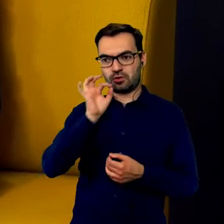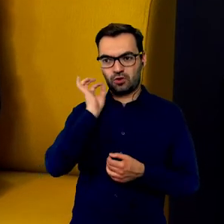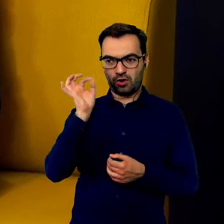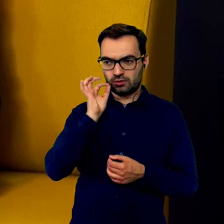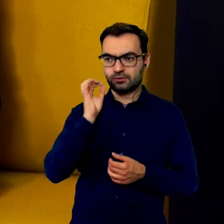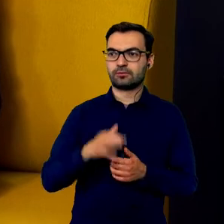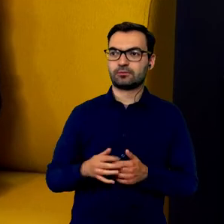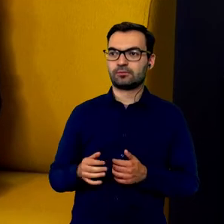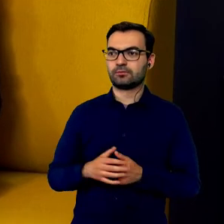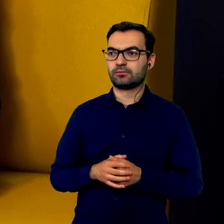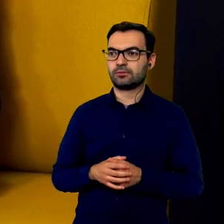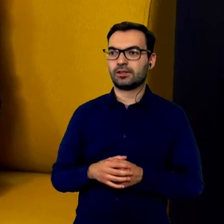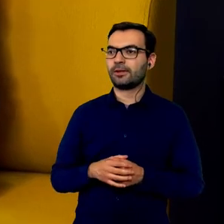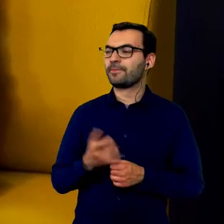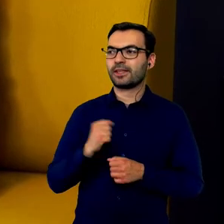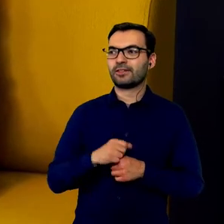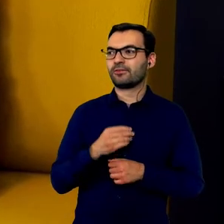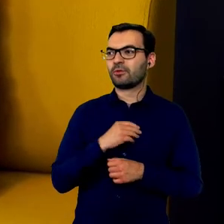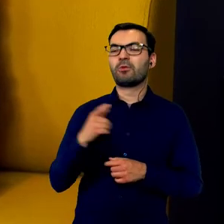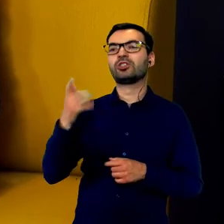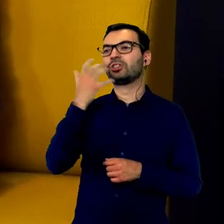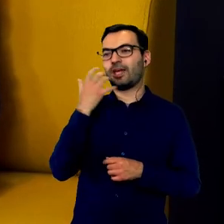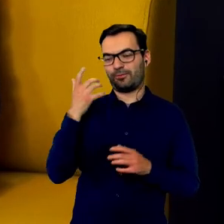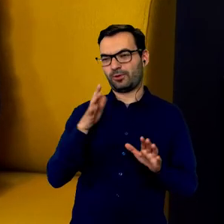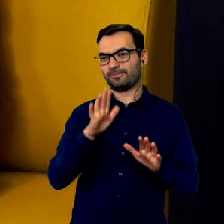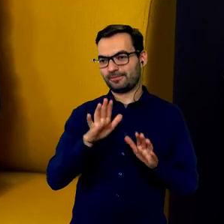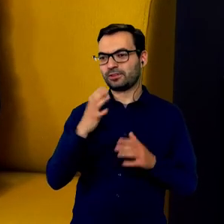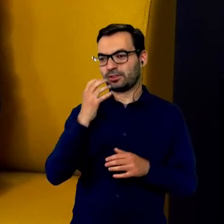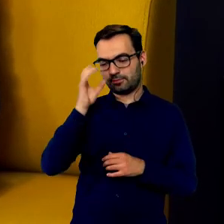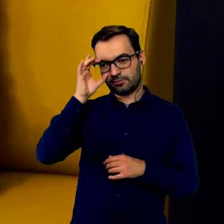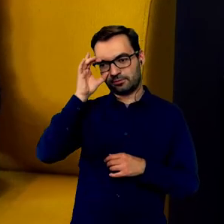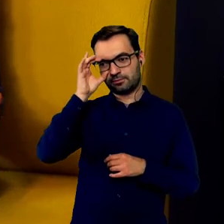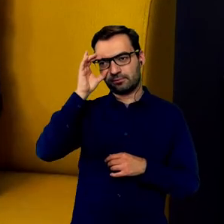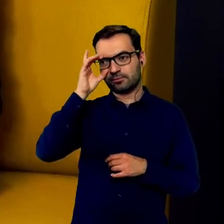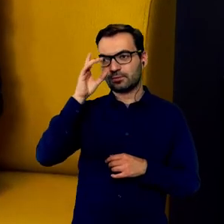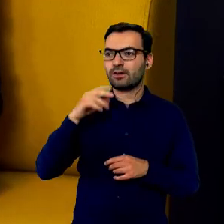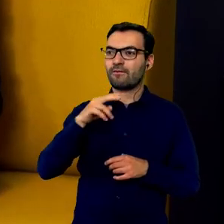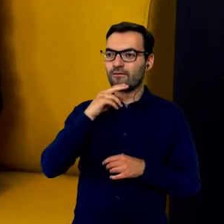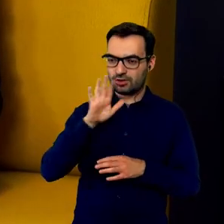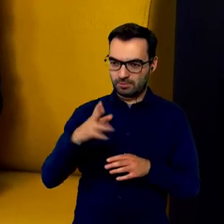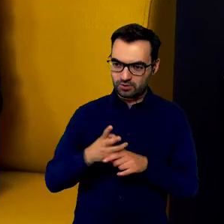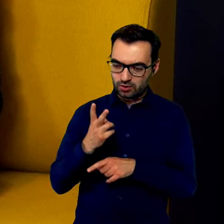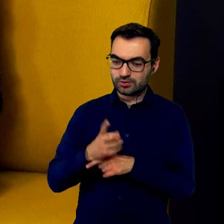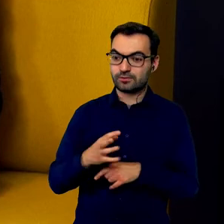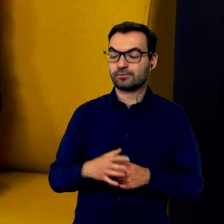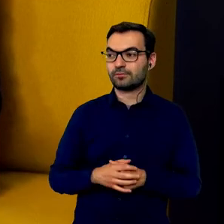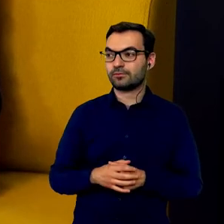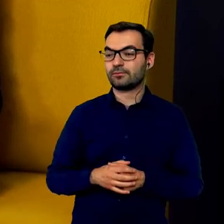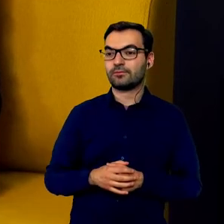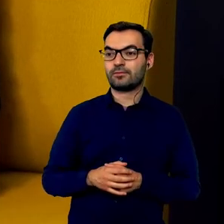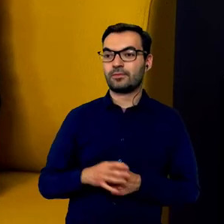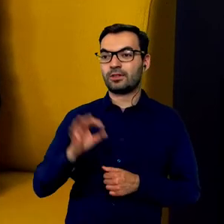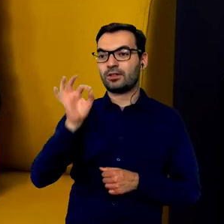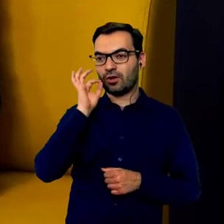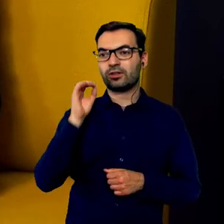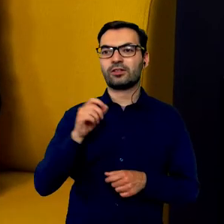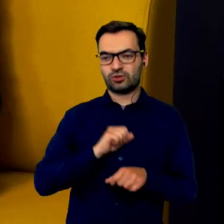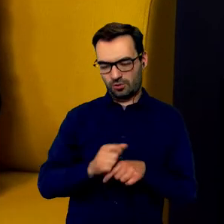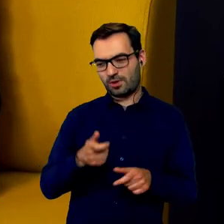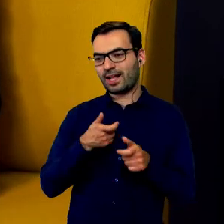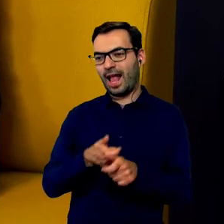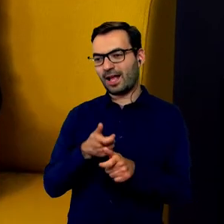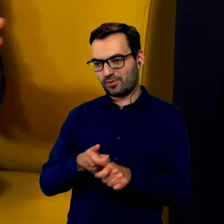koty. To nie jest tak jak w Polsce, bo jest ciepło w miarę. Dostęp do wody. One są